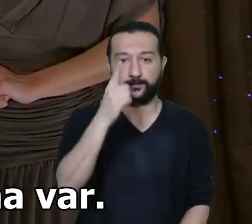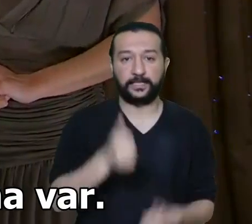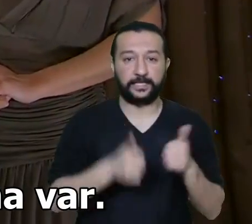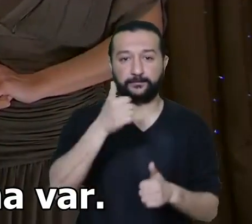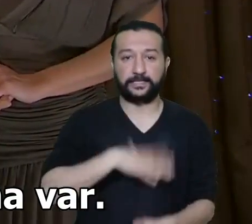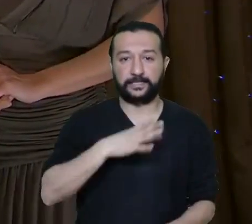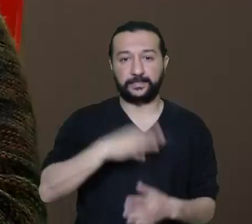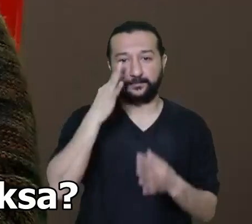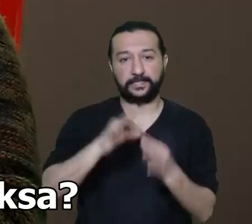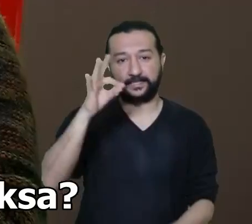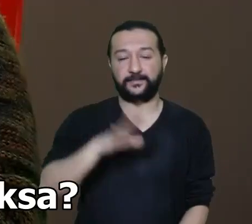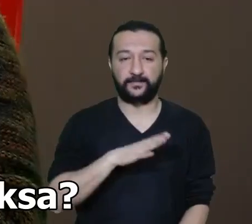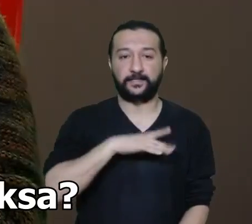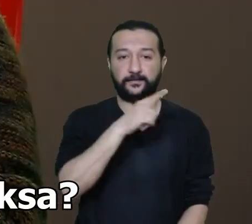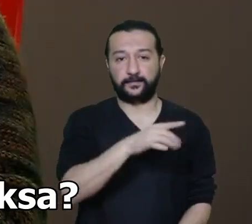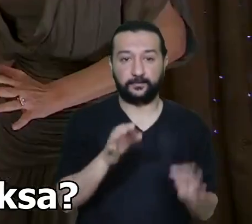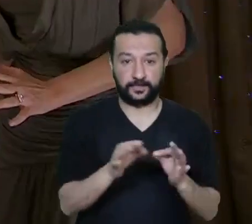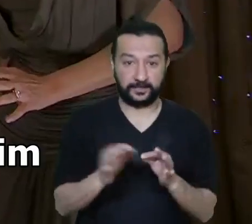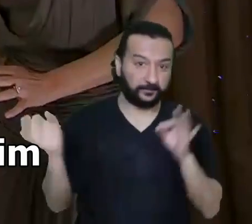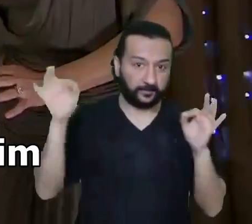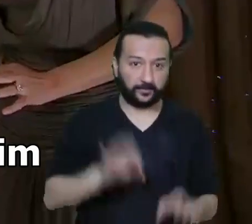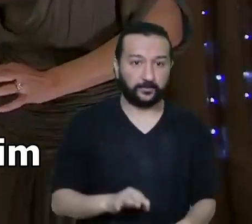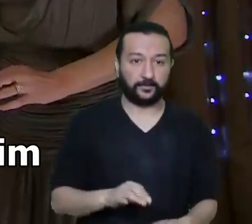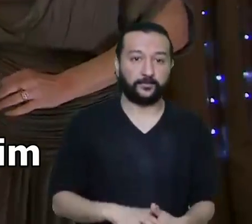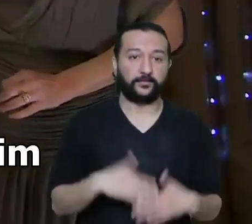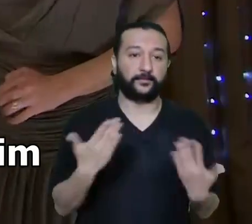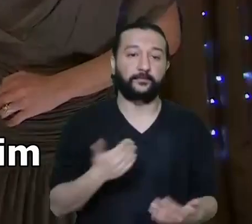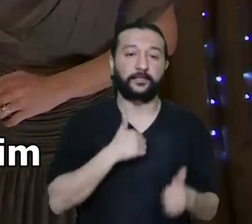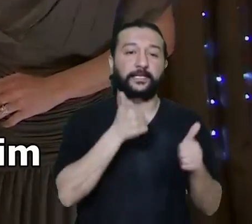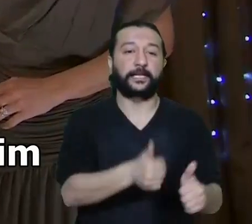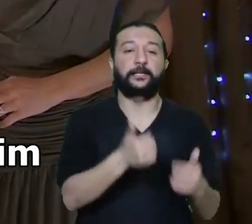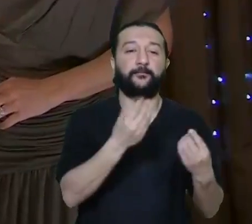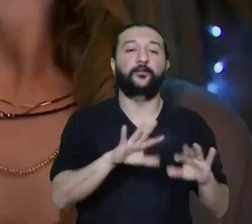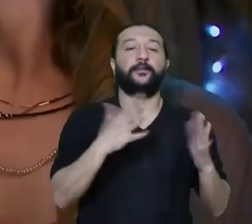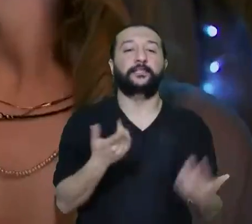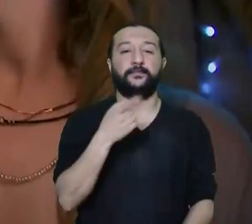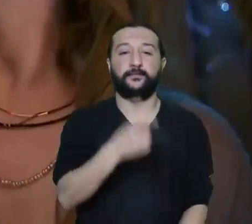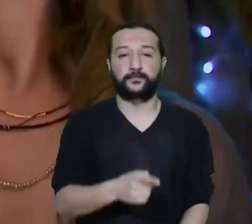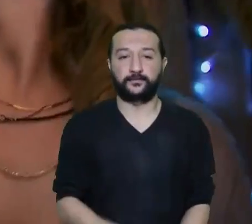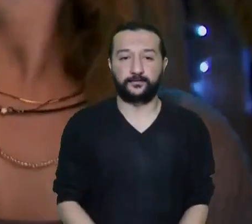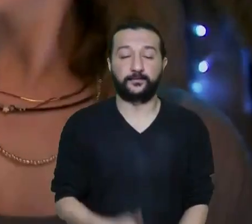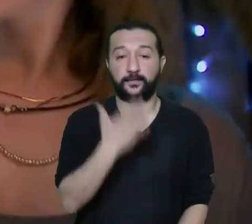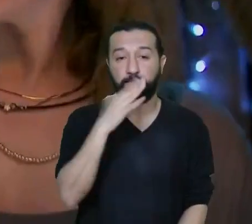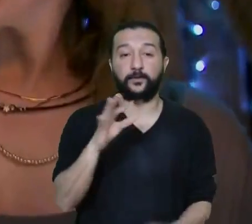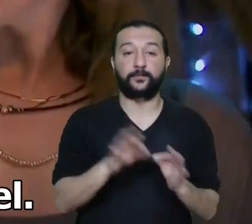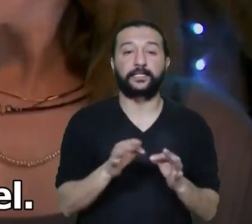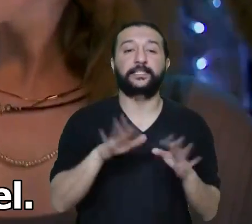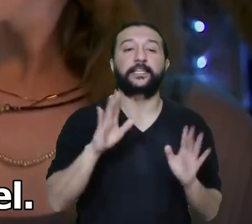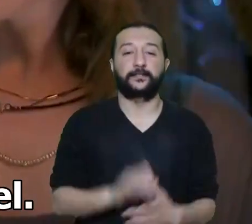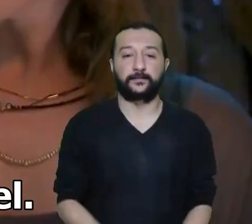Yarışmak isteyen bir kişi daha var. Biricik mi döndü yoksa? Aman benim rakibim olamaz da sosa. Yok, Biricik